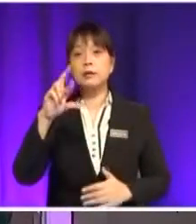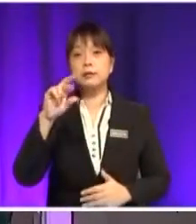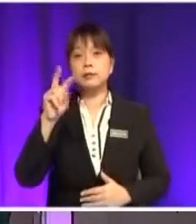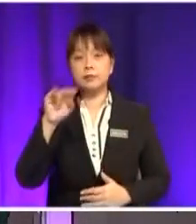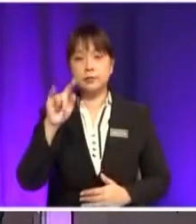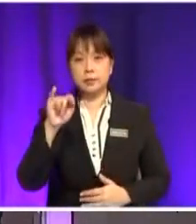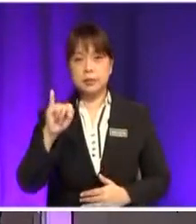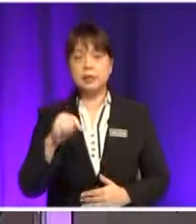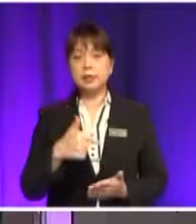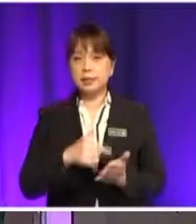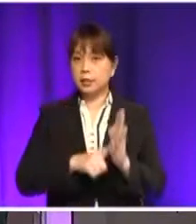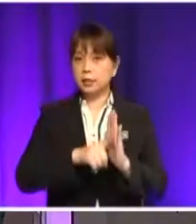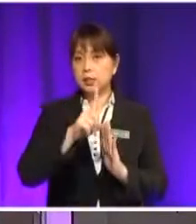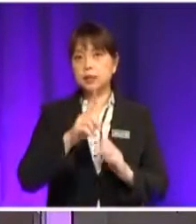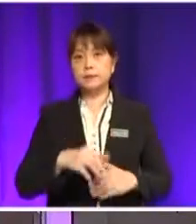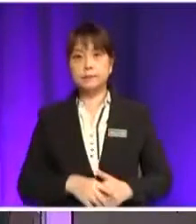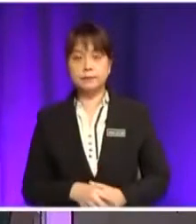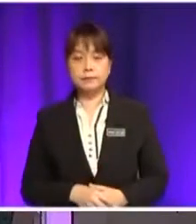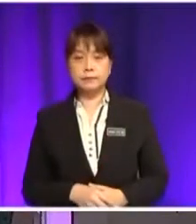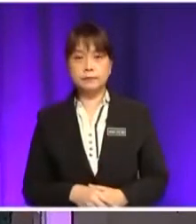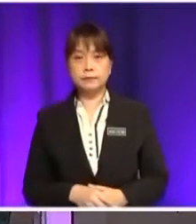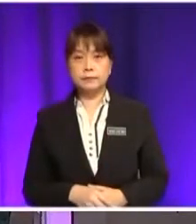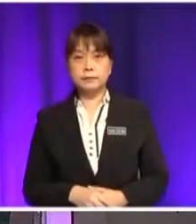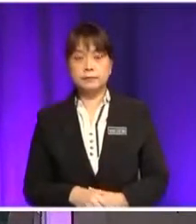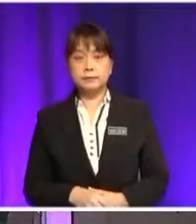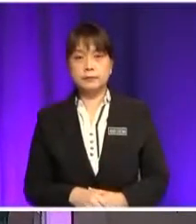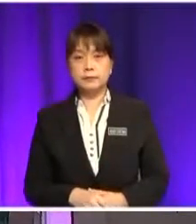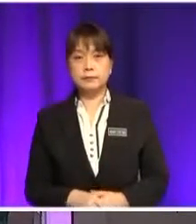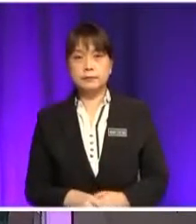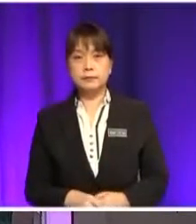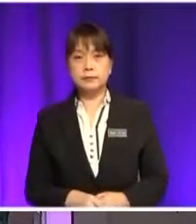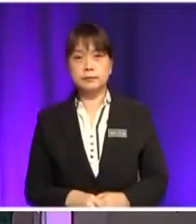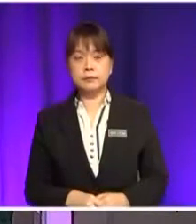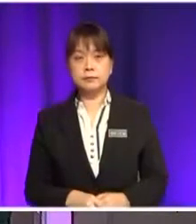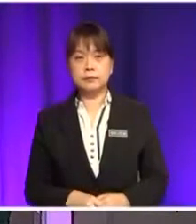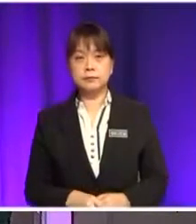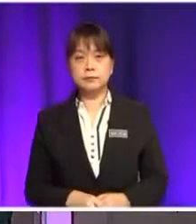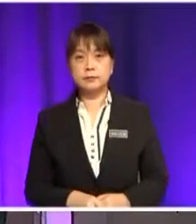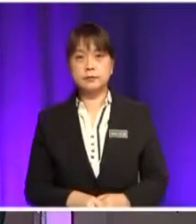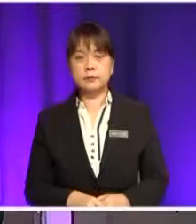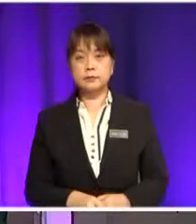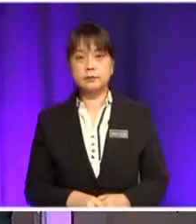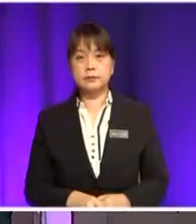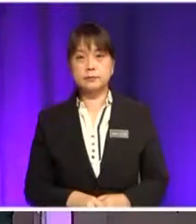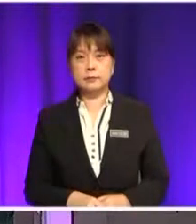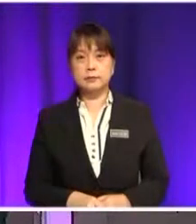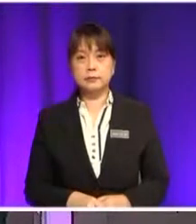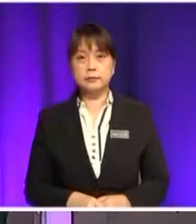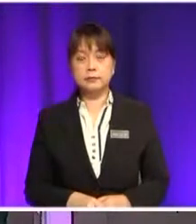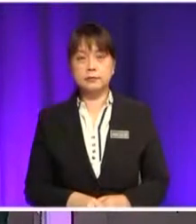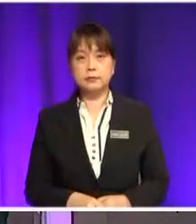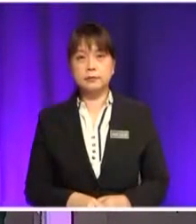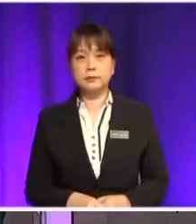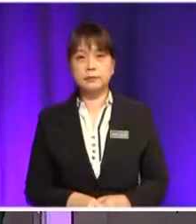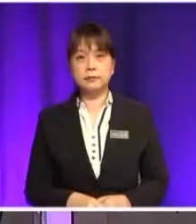35.000 dan seterusnya di bawah dia daya angkat dia masih lagi besar dan kapal